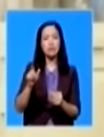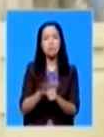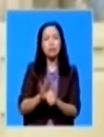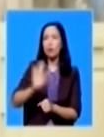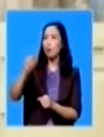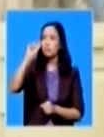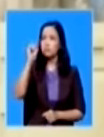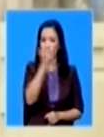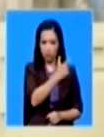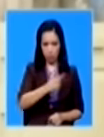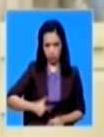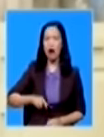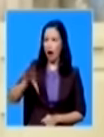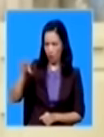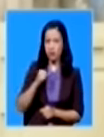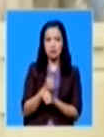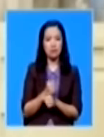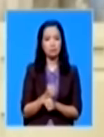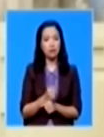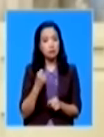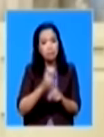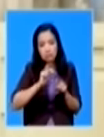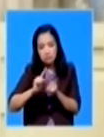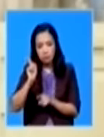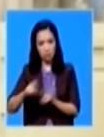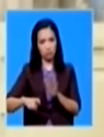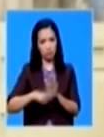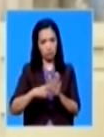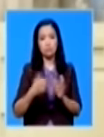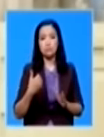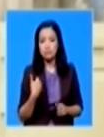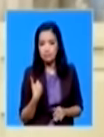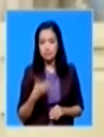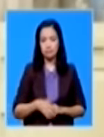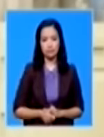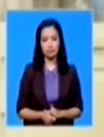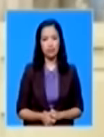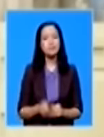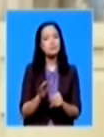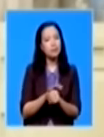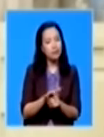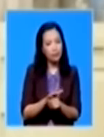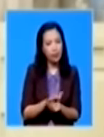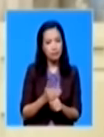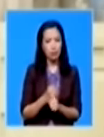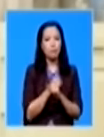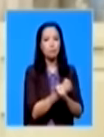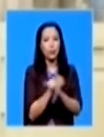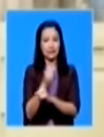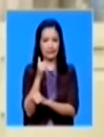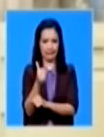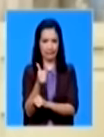คือทำอะไรก็ตามเนี่ยต้องมีเหตุมีผลนะมีอะไรล่ะพอประมาณแล้วก็มีภูมิคุ้มกันที่ดีภาย